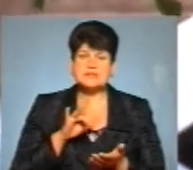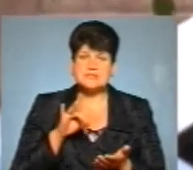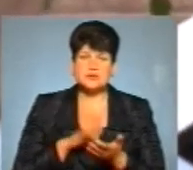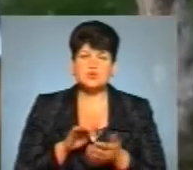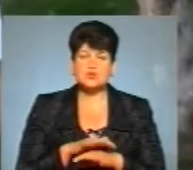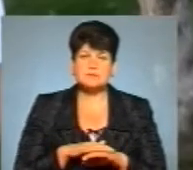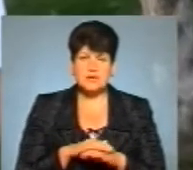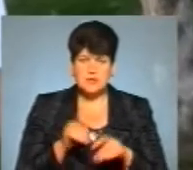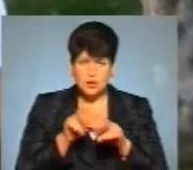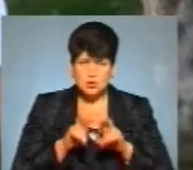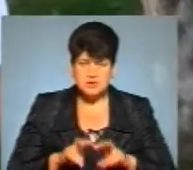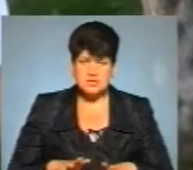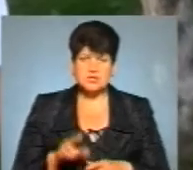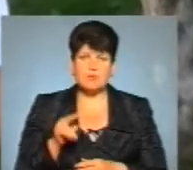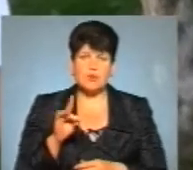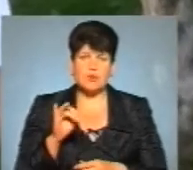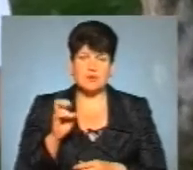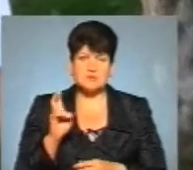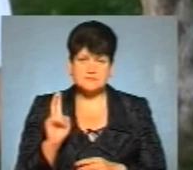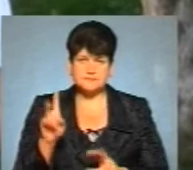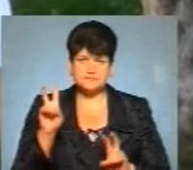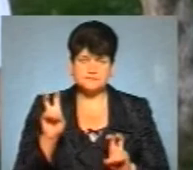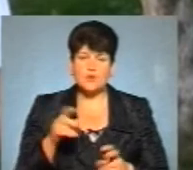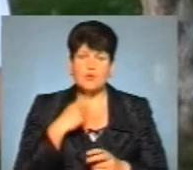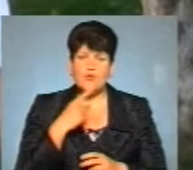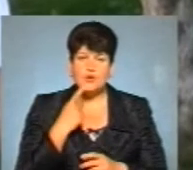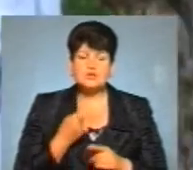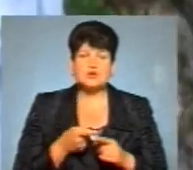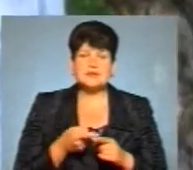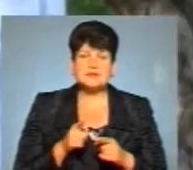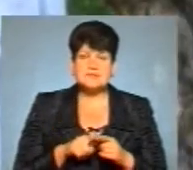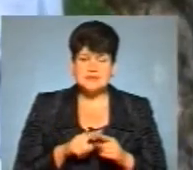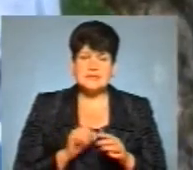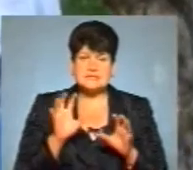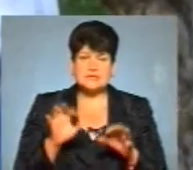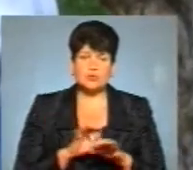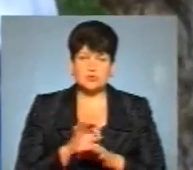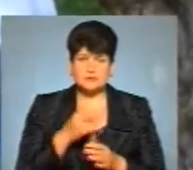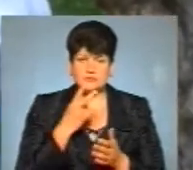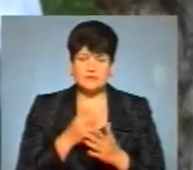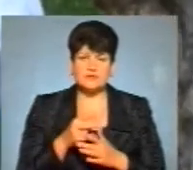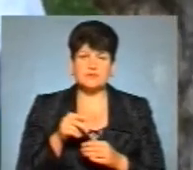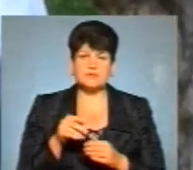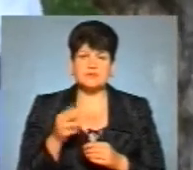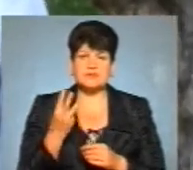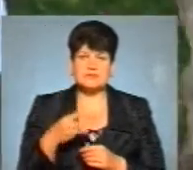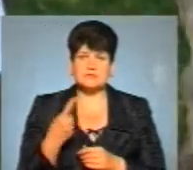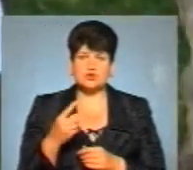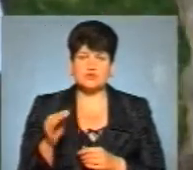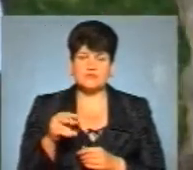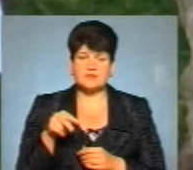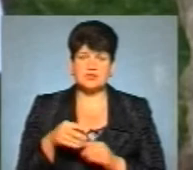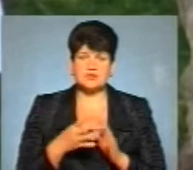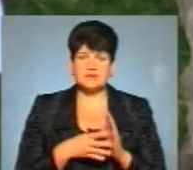досліджень «Поліс» Ігор Процик каже, Максим Бужанський ініціював цей законопроєкт ще 31 жовтня 2019 року.